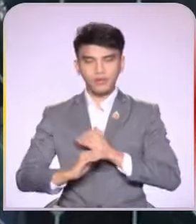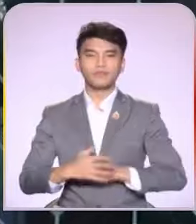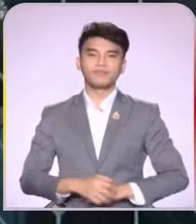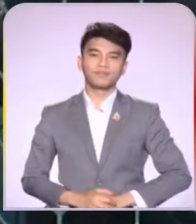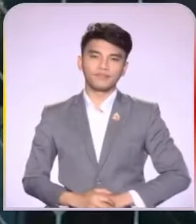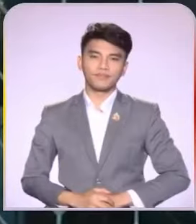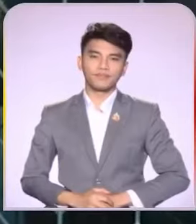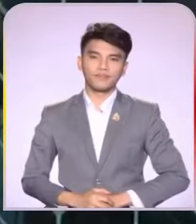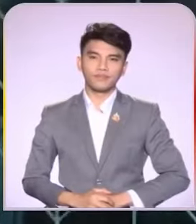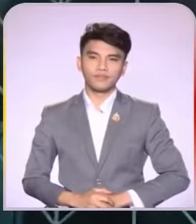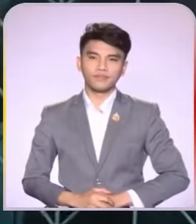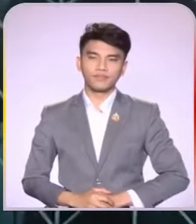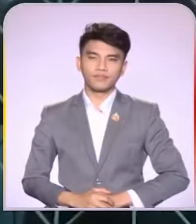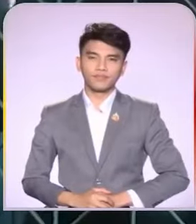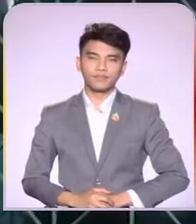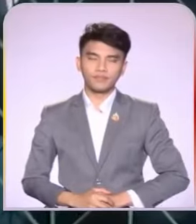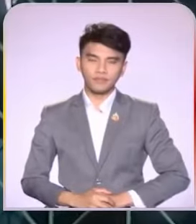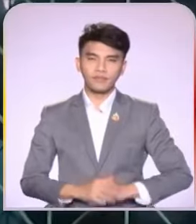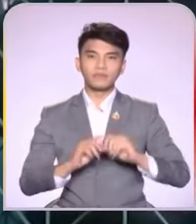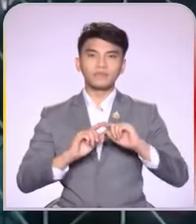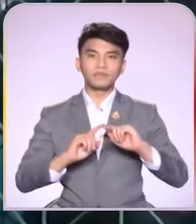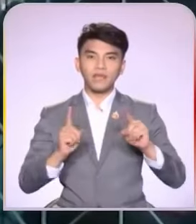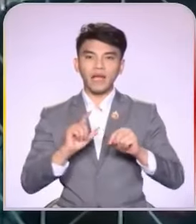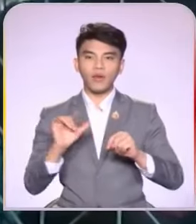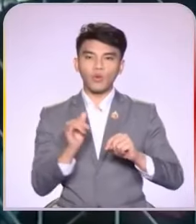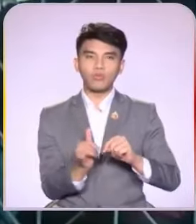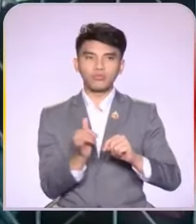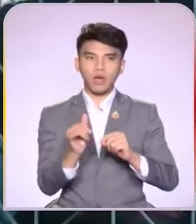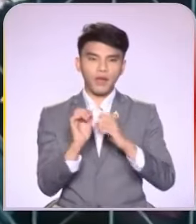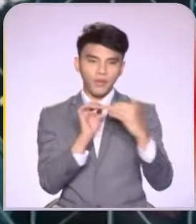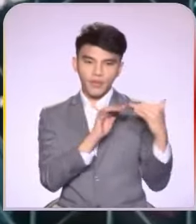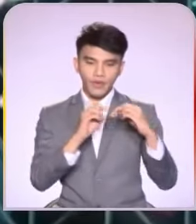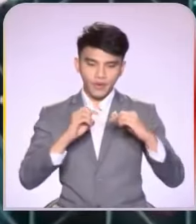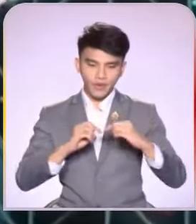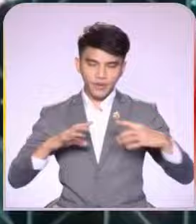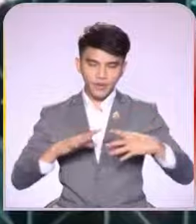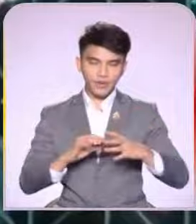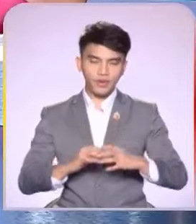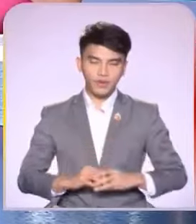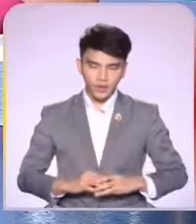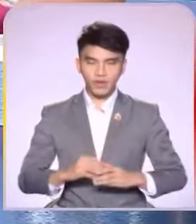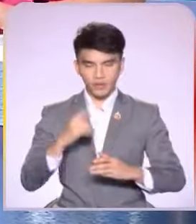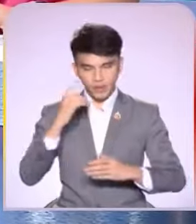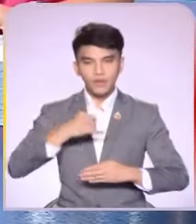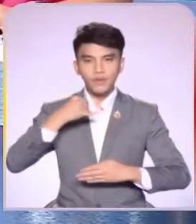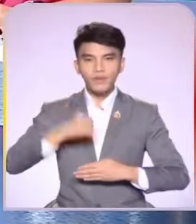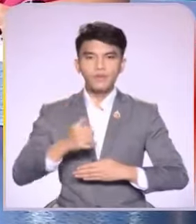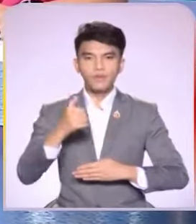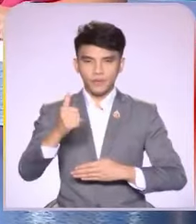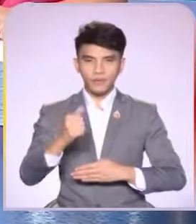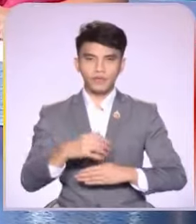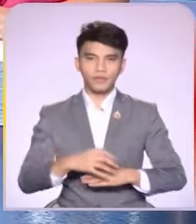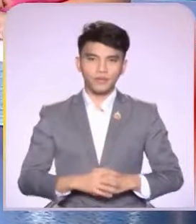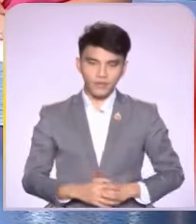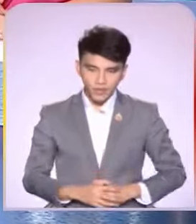วยติดเตียงตามบ้านอยู่แล้วนะคะแต่ว่าวันนั้นที่ลงไปอาจจะสื่อสารกันคลาดเคลื่อนนิดนึงก ็ ถือว่าจบลงด้วยดีคุณ